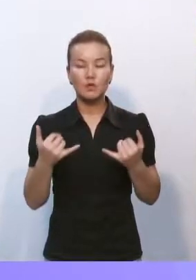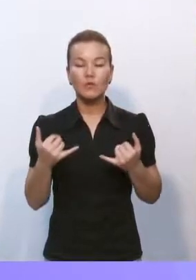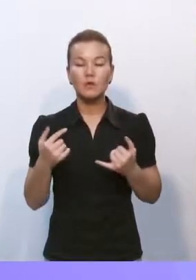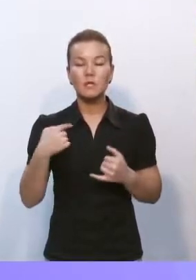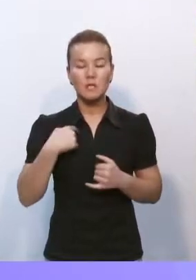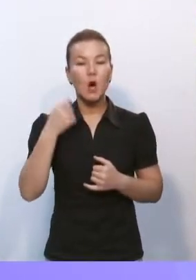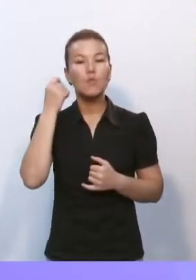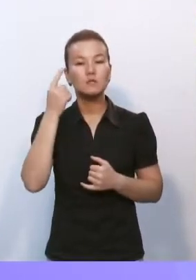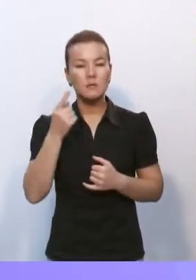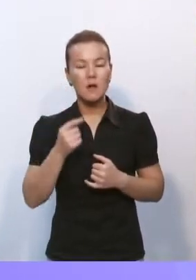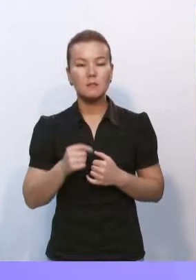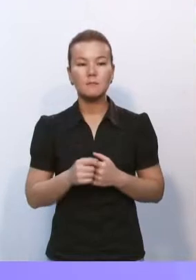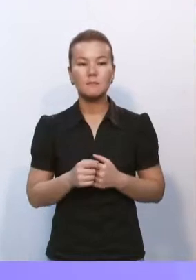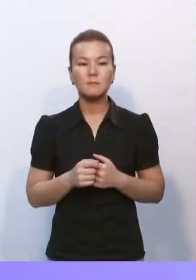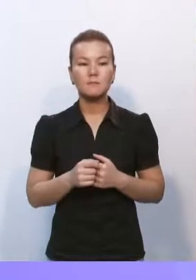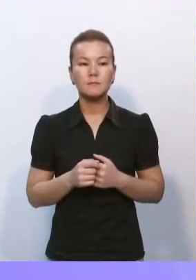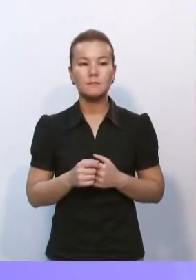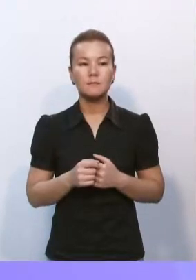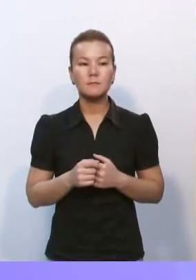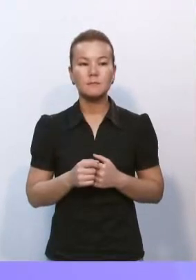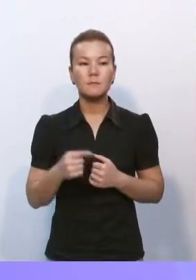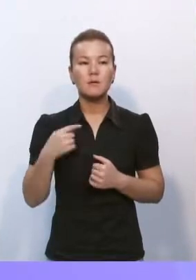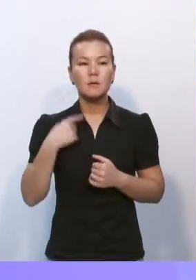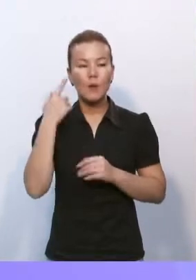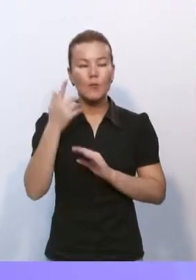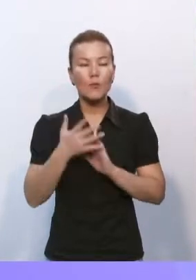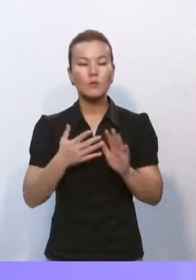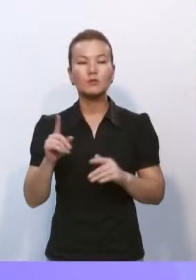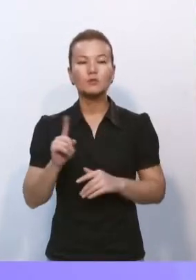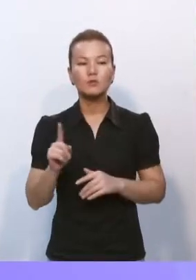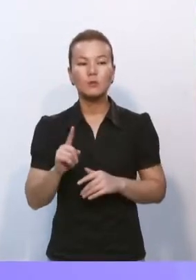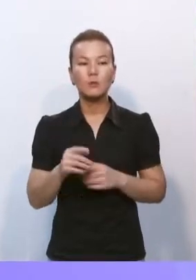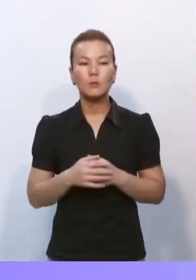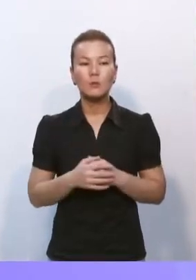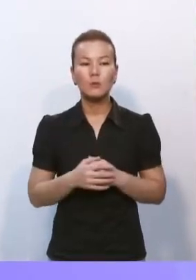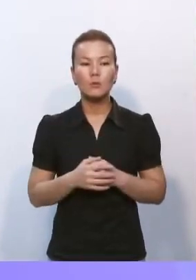Сегодня я узнал, я